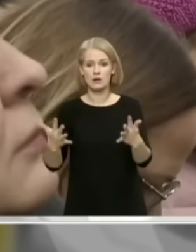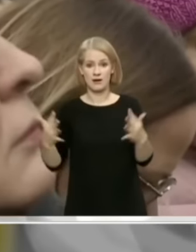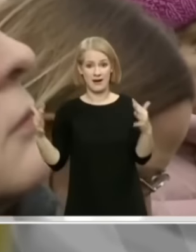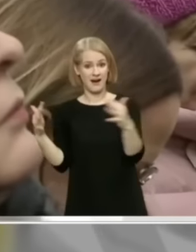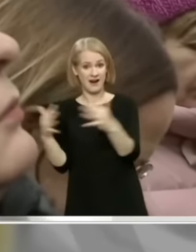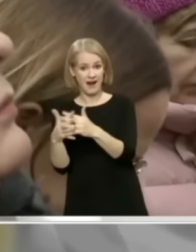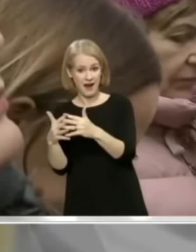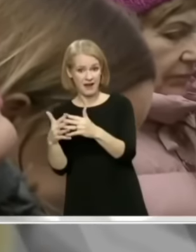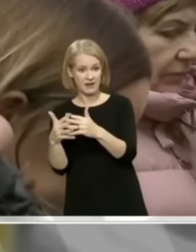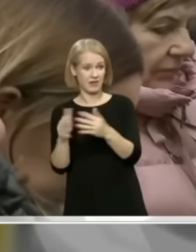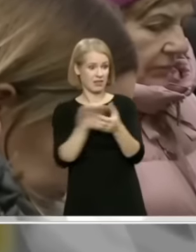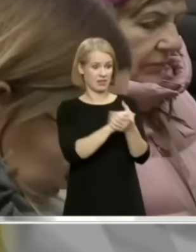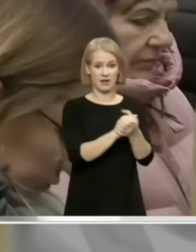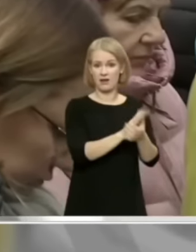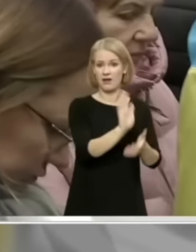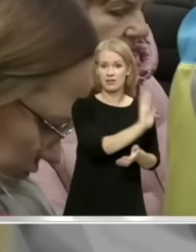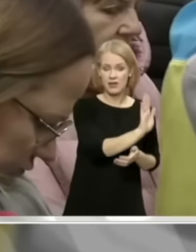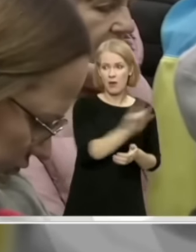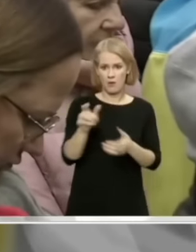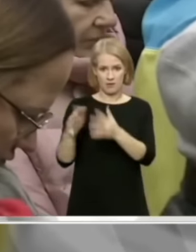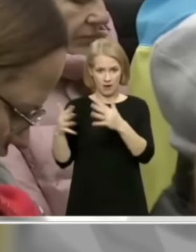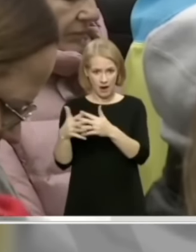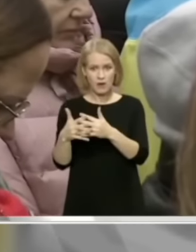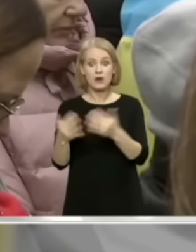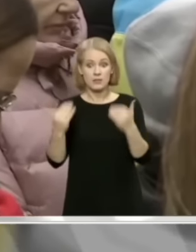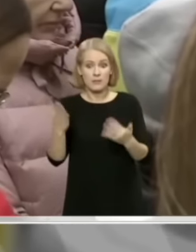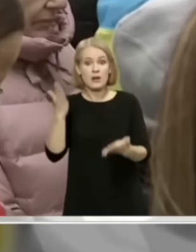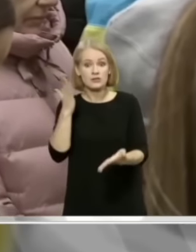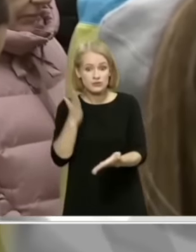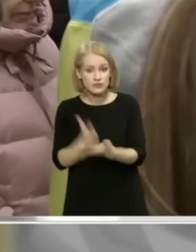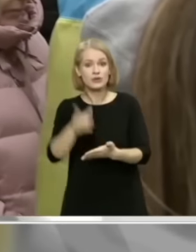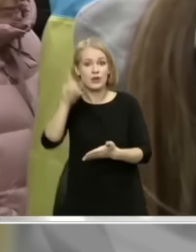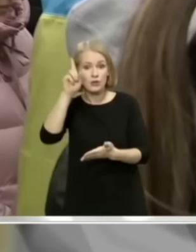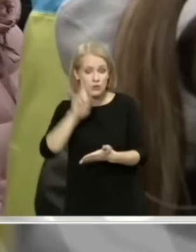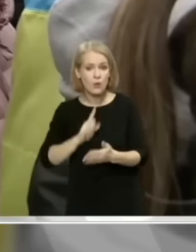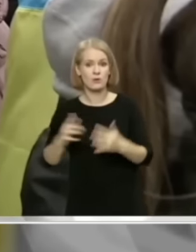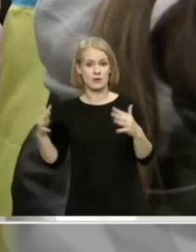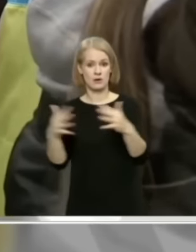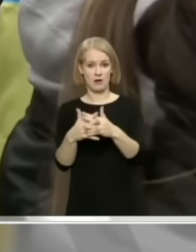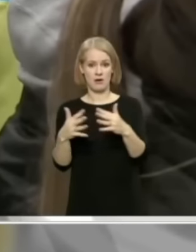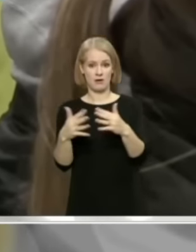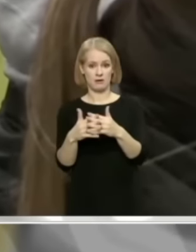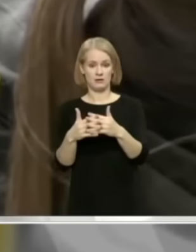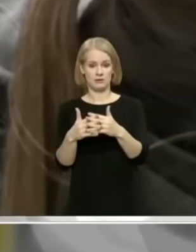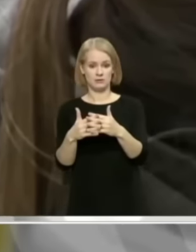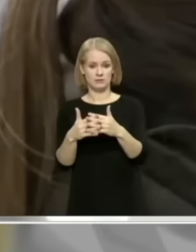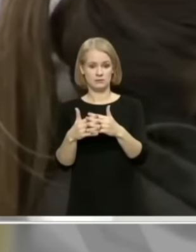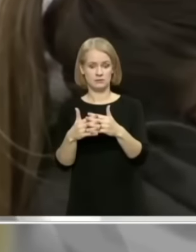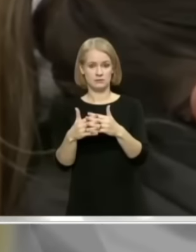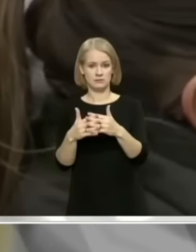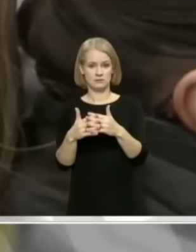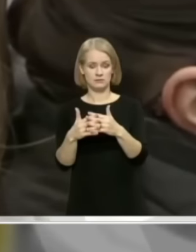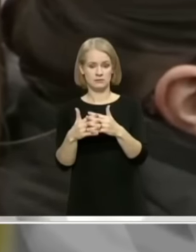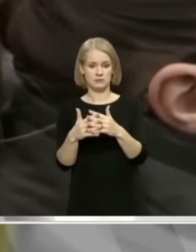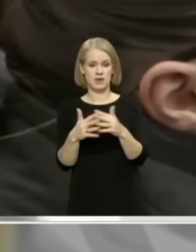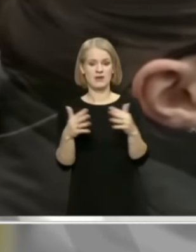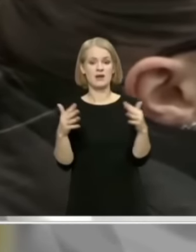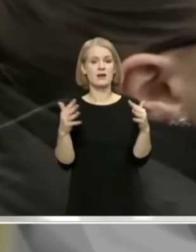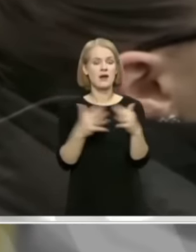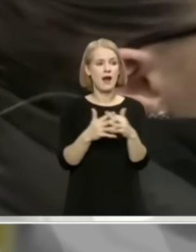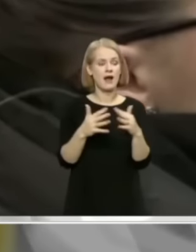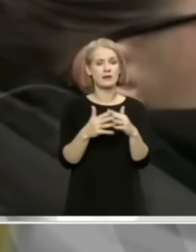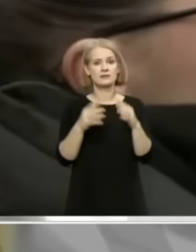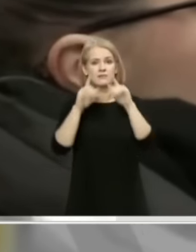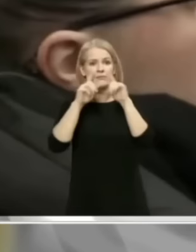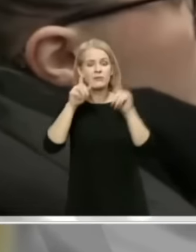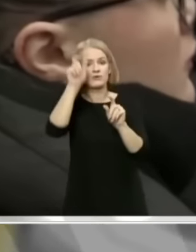taikos, o taip yra, tai karas prieš visokius kitokius jiems yra